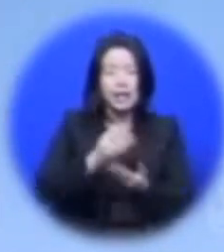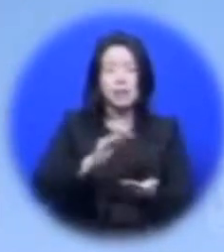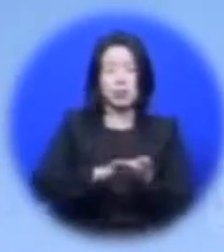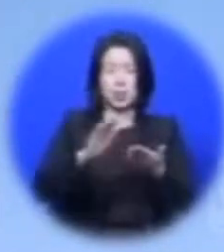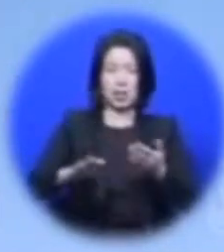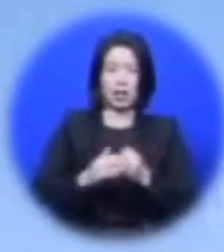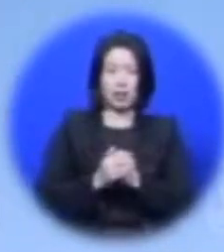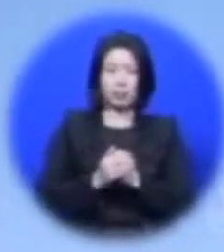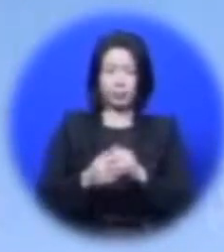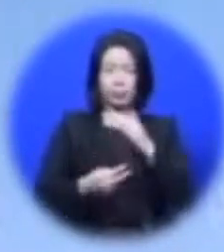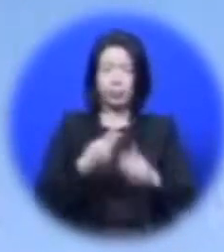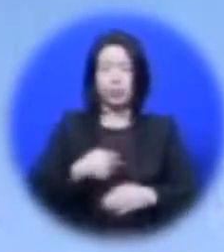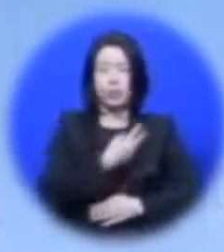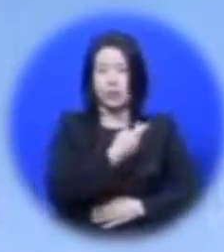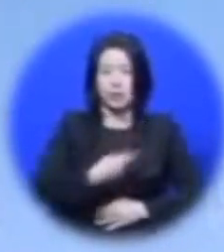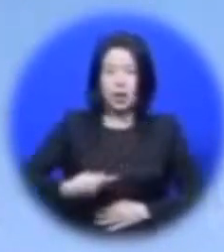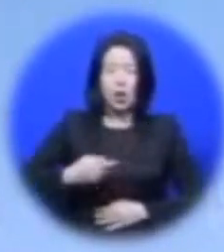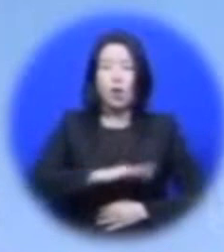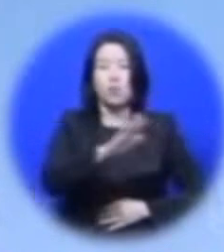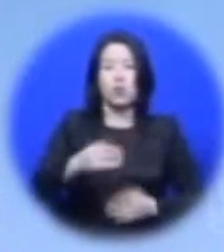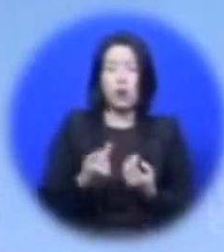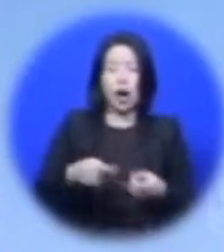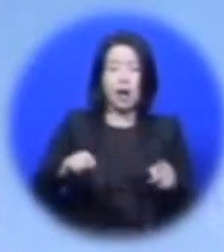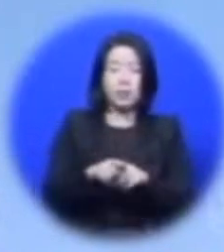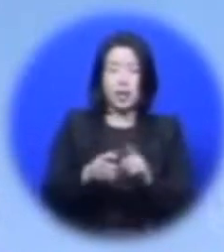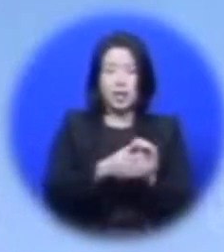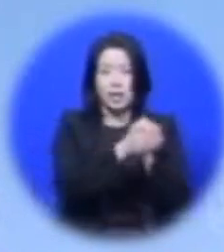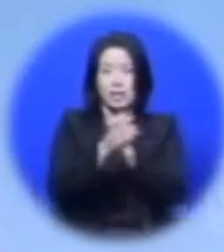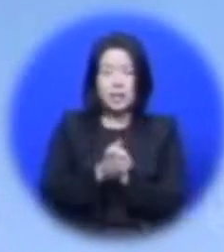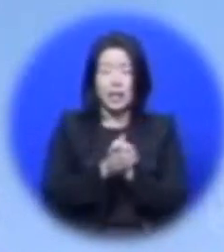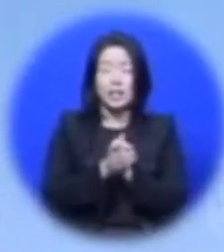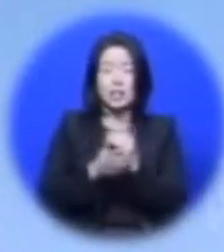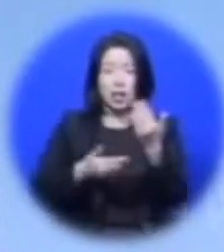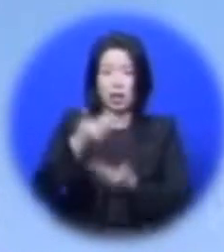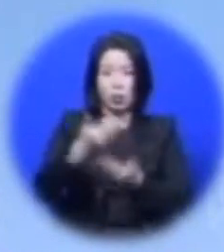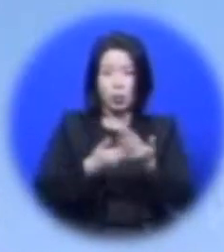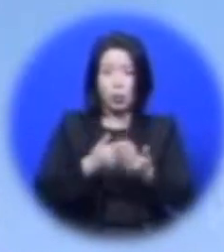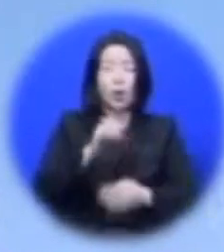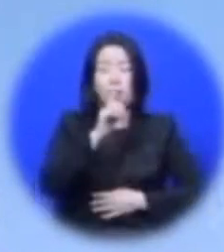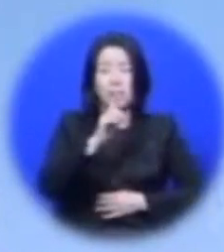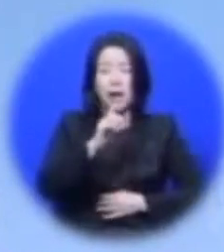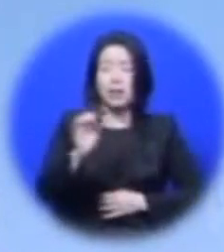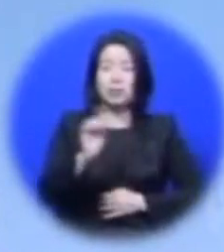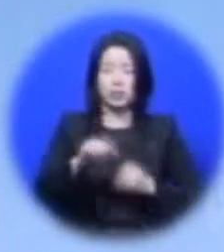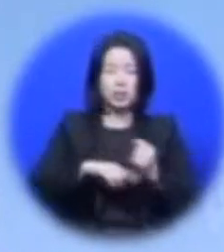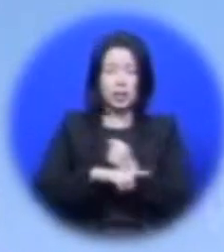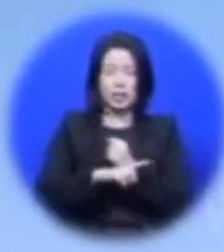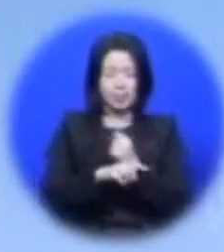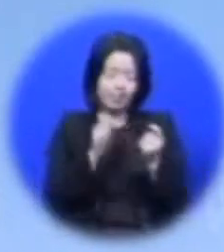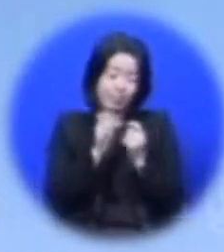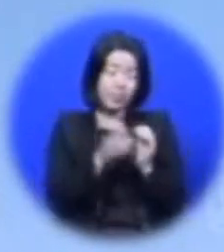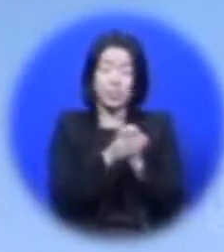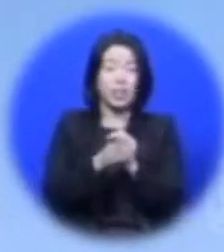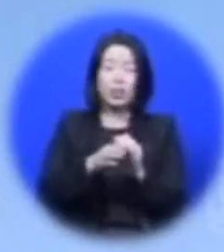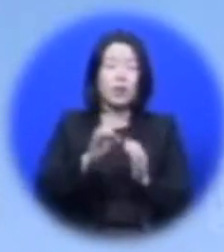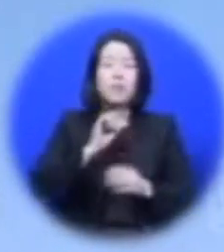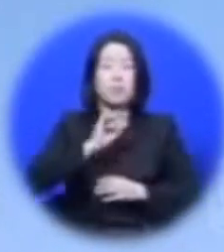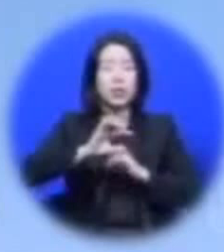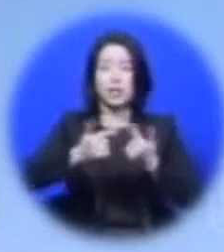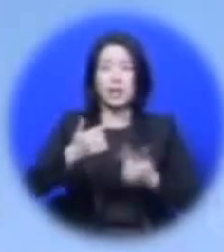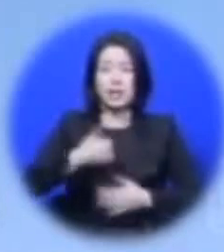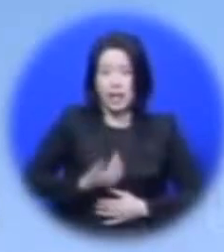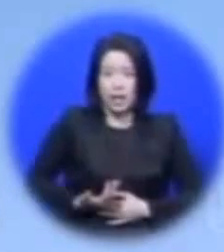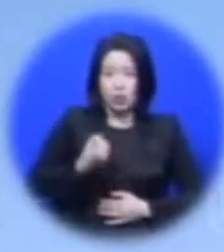요한 사도가 우리와 함께 사귀자고 말하는 것은 그저 친하게 지내자 이런 뜻이 아니고 내가 누리고 있는